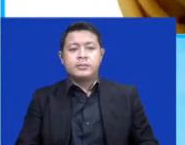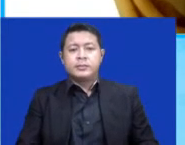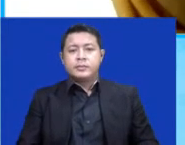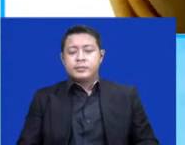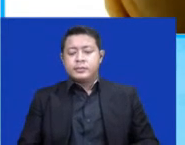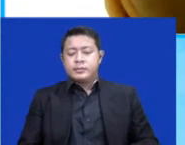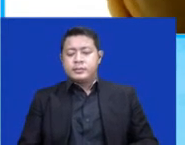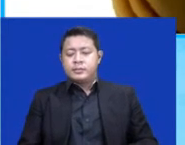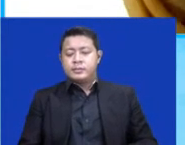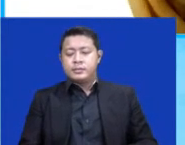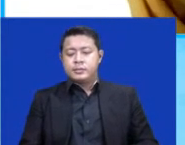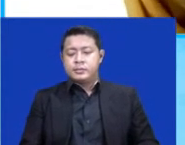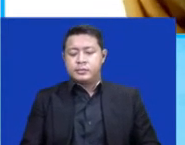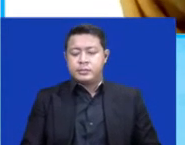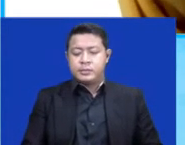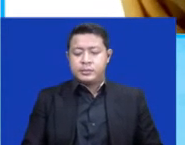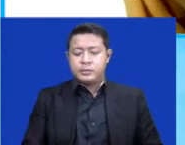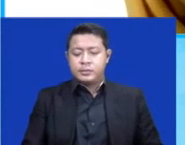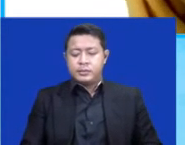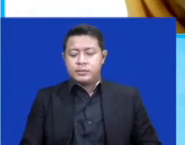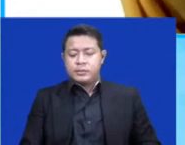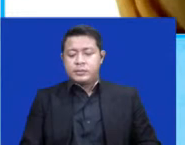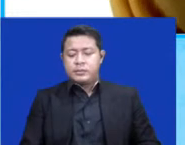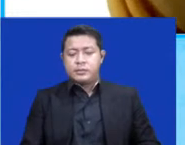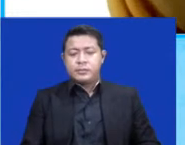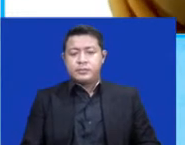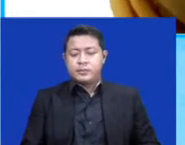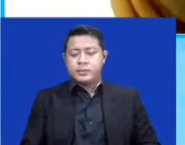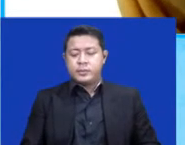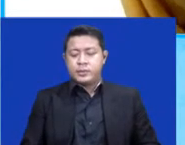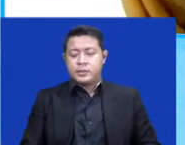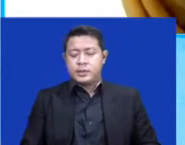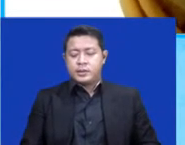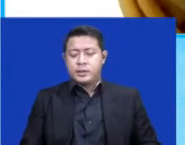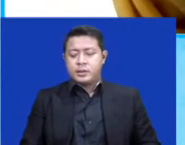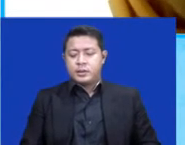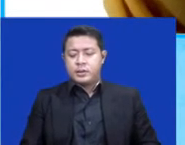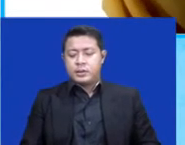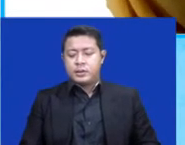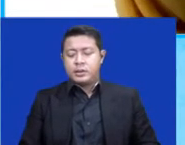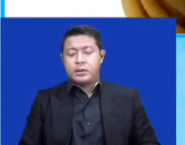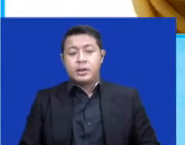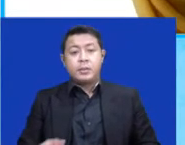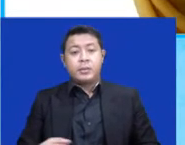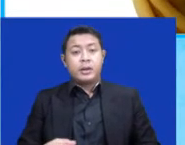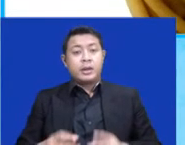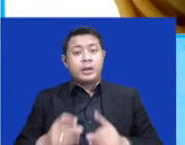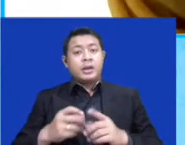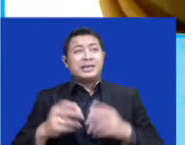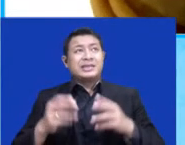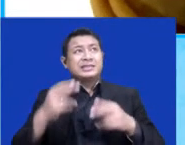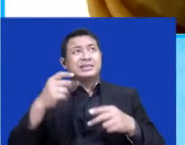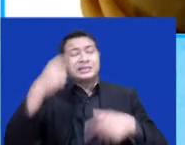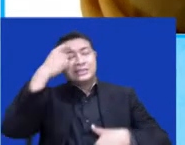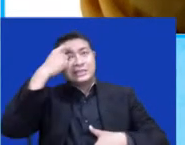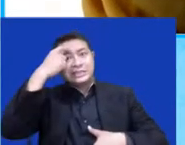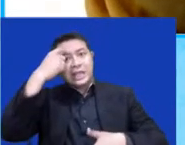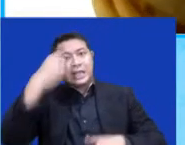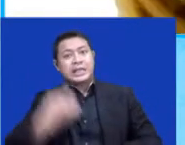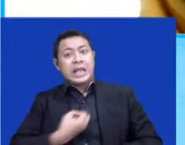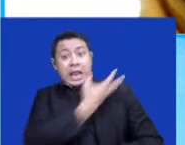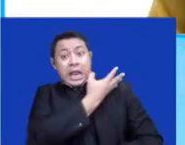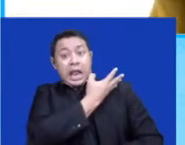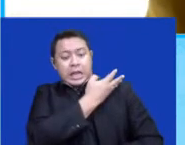langsung nge-freeze, iya. Iya. Jadi, pertanyaan tadi tentang apakah penyakit diabetes mellitus menurun gitu ya, Mbak ya? Kanker, Bu, kanker. Kanker, Bu,